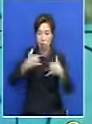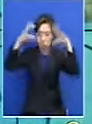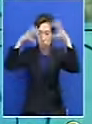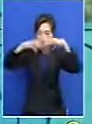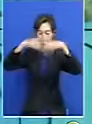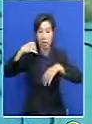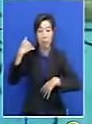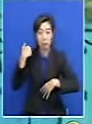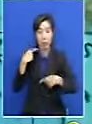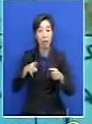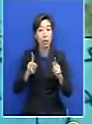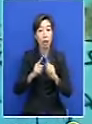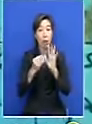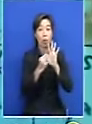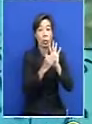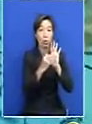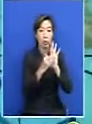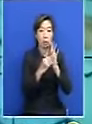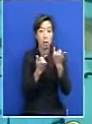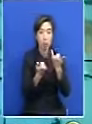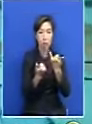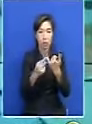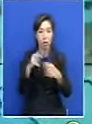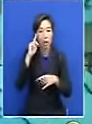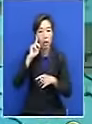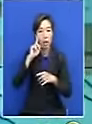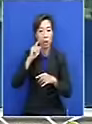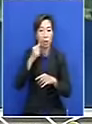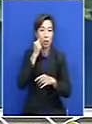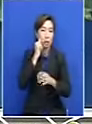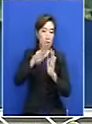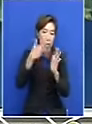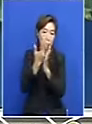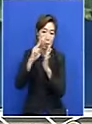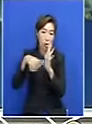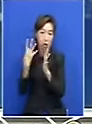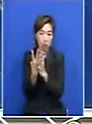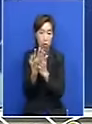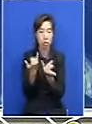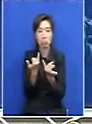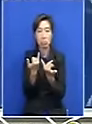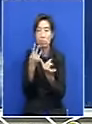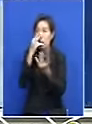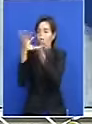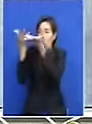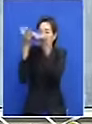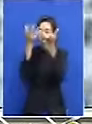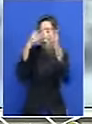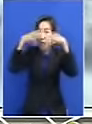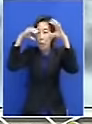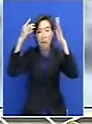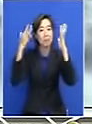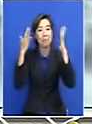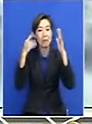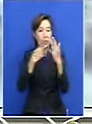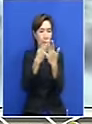หนักครับสำหรับในพื้นที่ของกรุงเทพมหานครตรวจสอบในช่วง 3-4 ชั่วโมงข้างหน้านี้นะครับยังไม่เห็นกลุ่มฝนจากบริเวณของรา